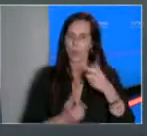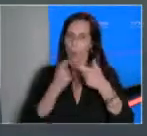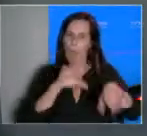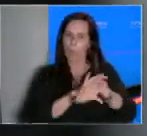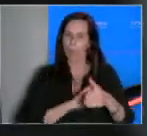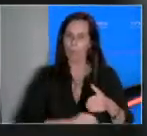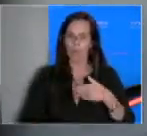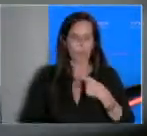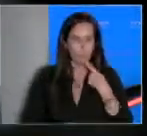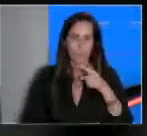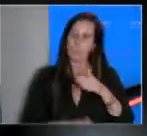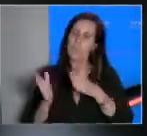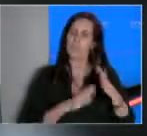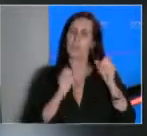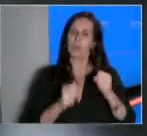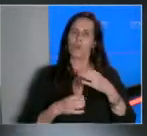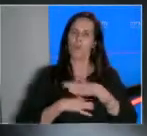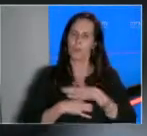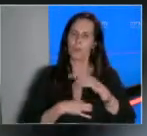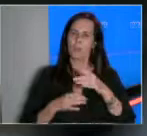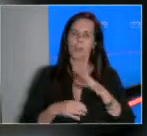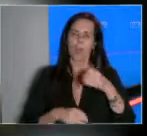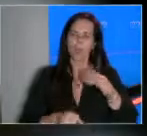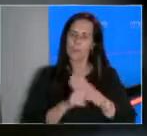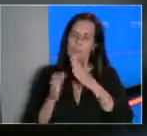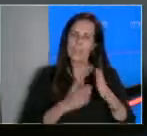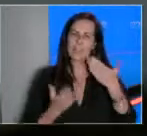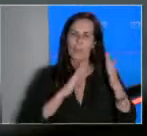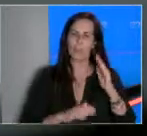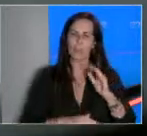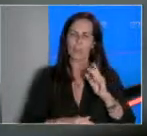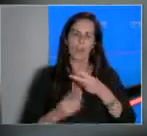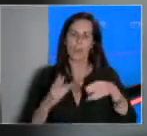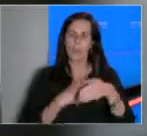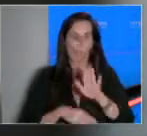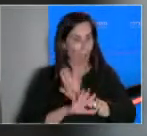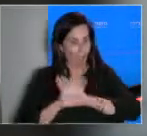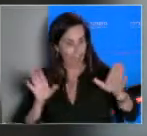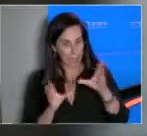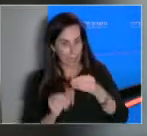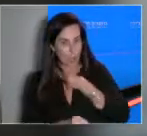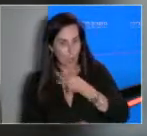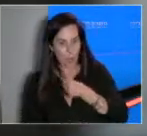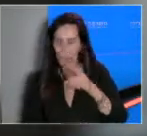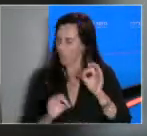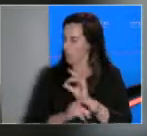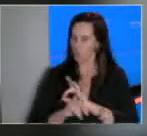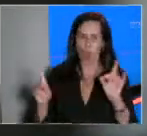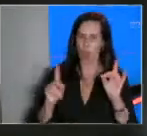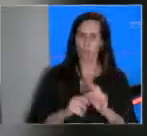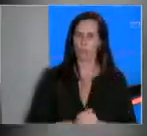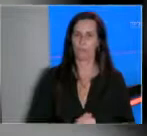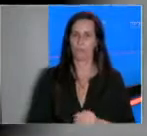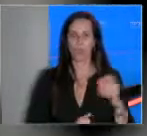ענקי. כי זה הסדר והביטחון שלנו, זה הסדר. אנחנו עושים סדר בדיון. רק עם אתיופים. לא,